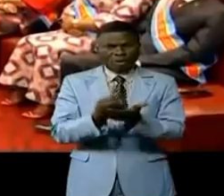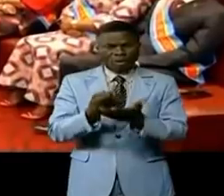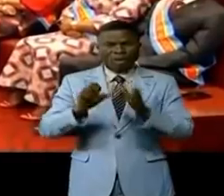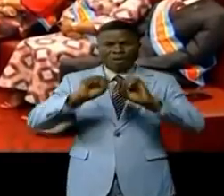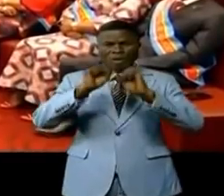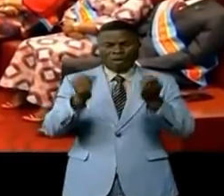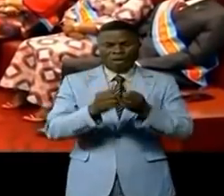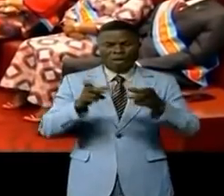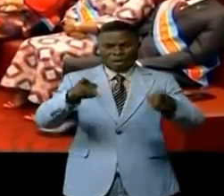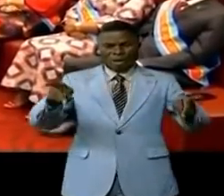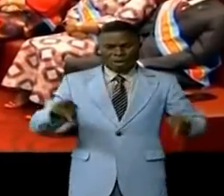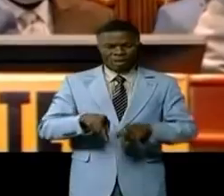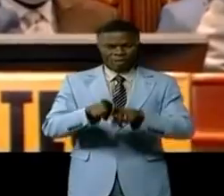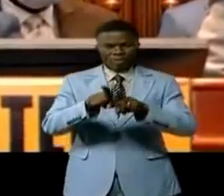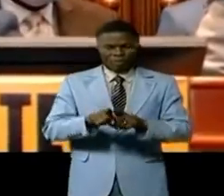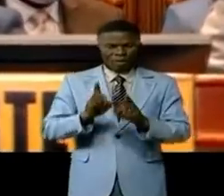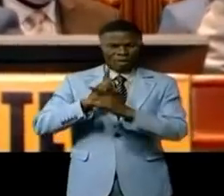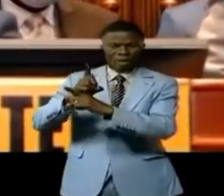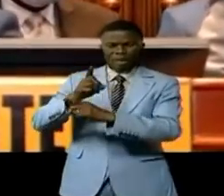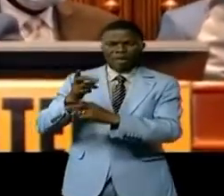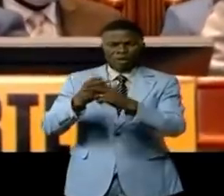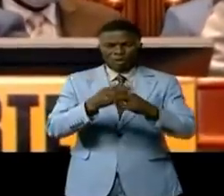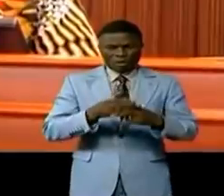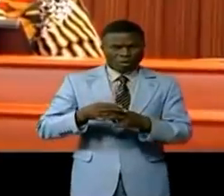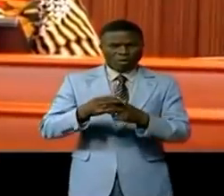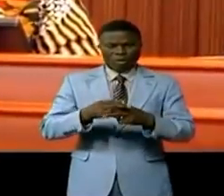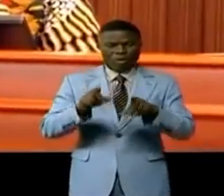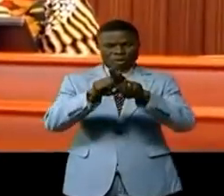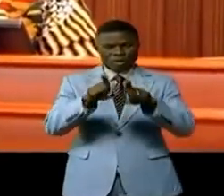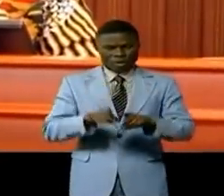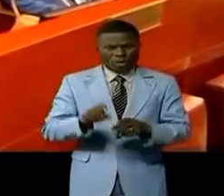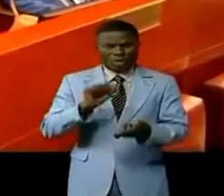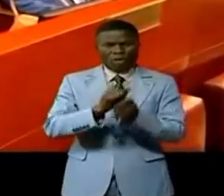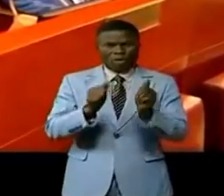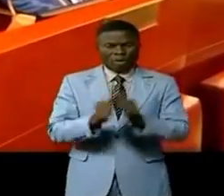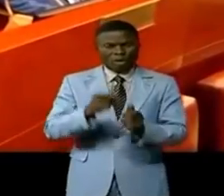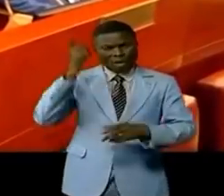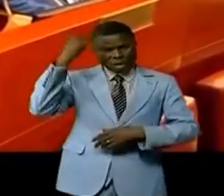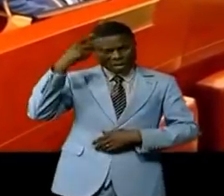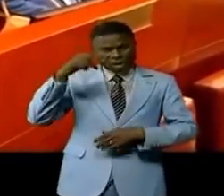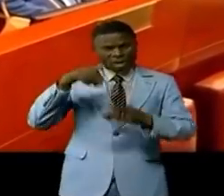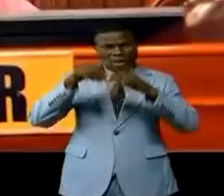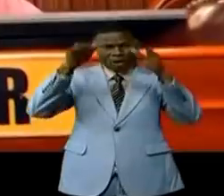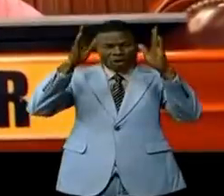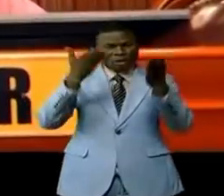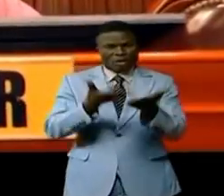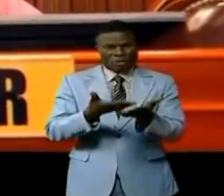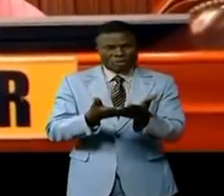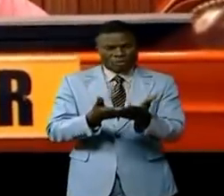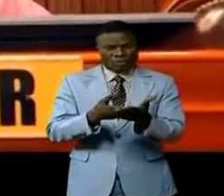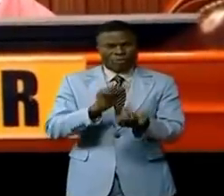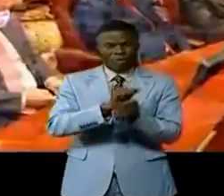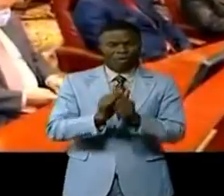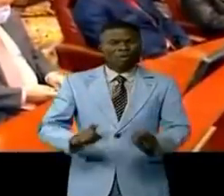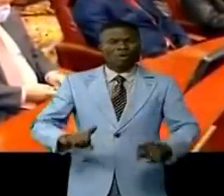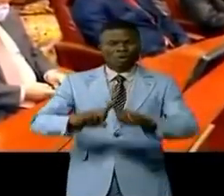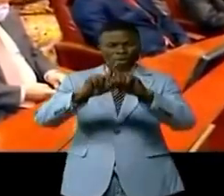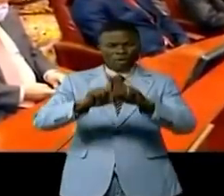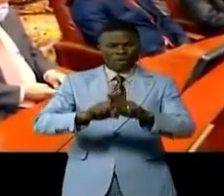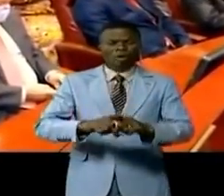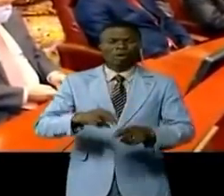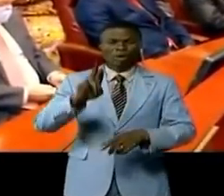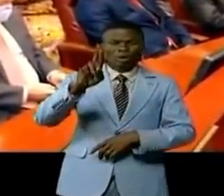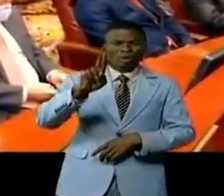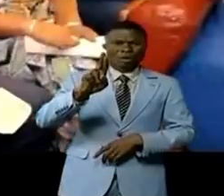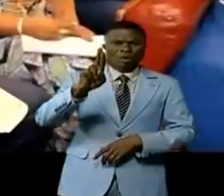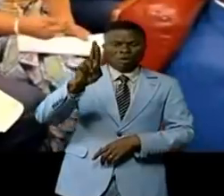social, l'environnement ainsi que la défense et la sécurité, mais aussi la situation politique à l'étranger, marquée par des conflits entre la Russie